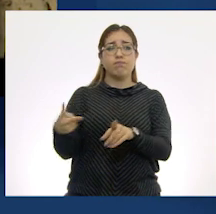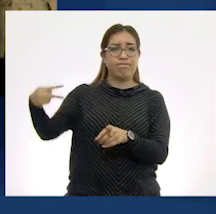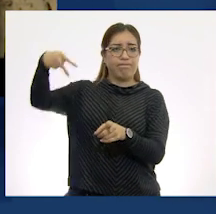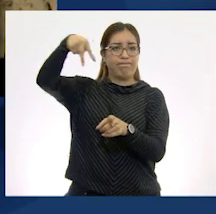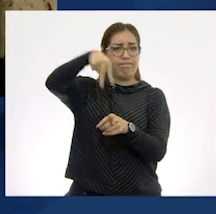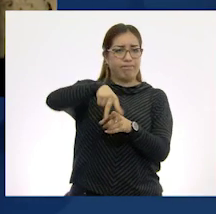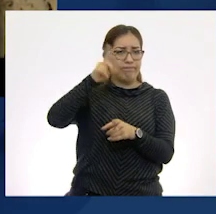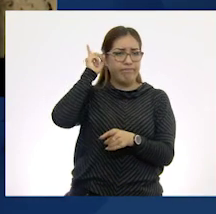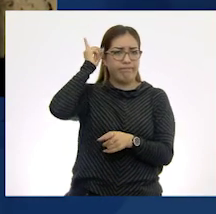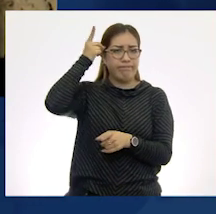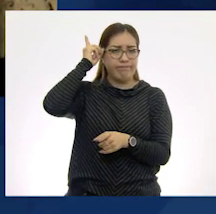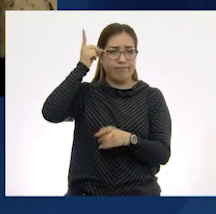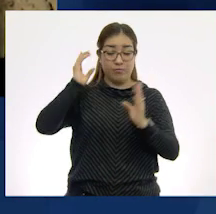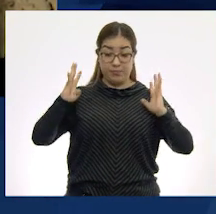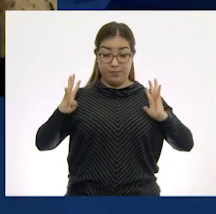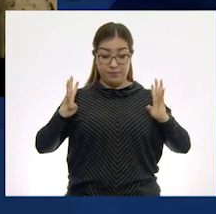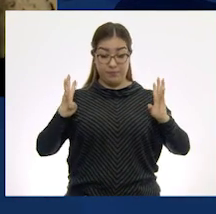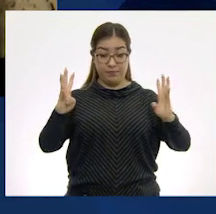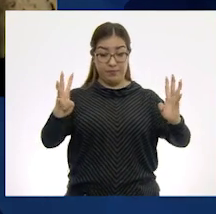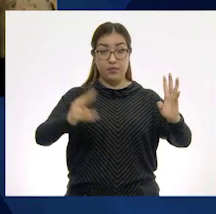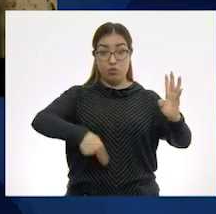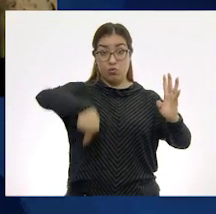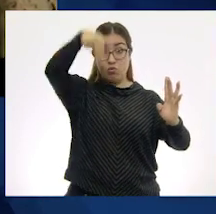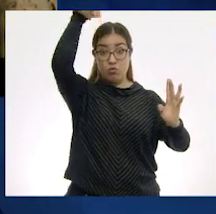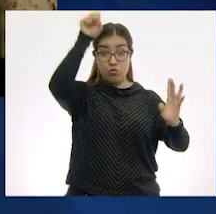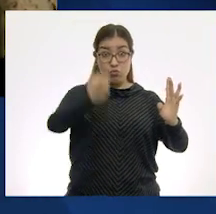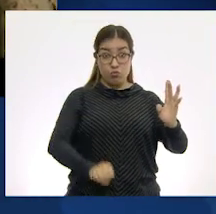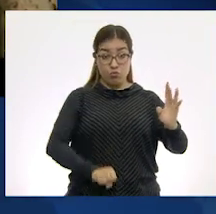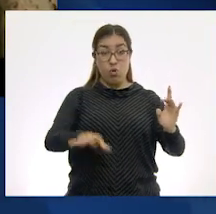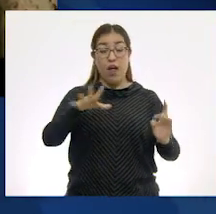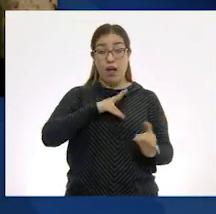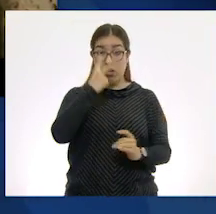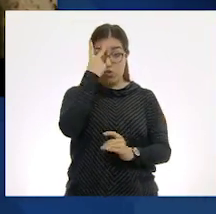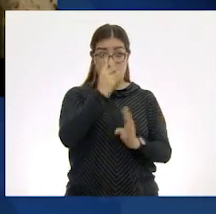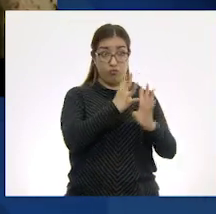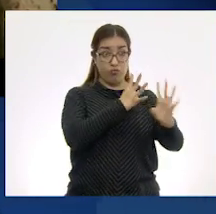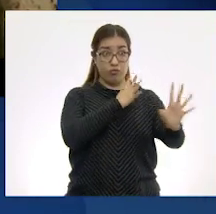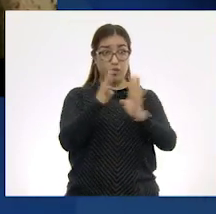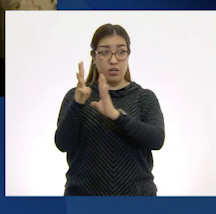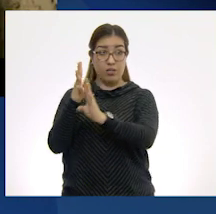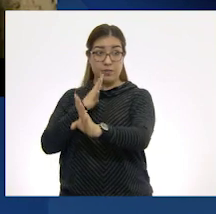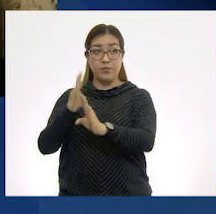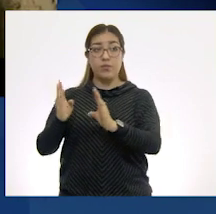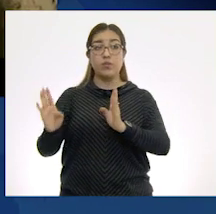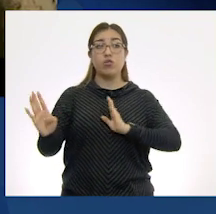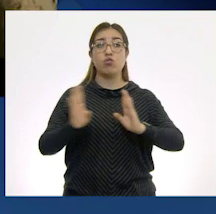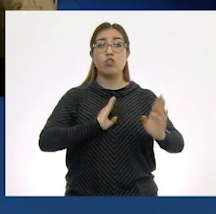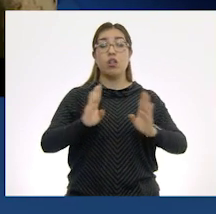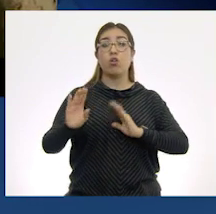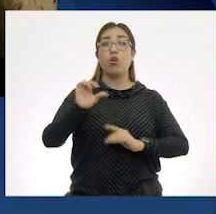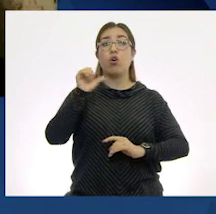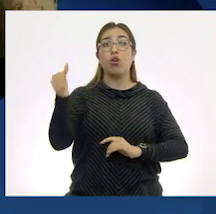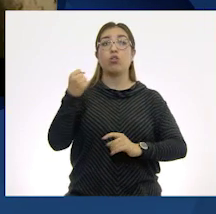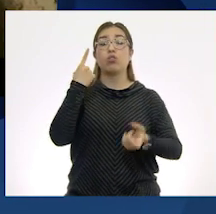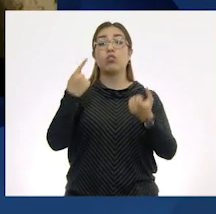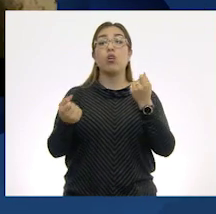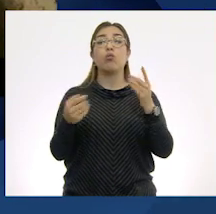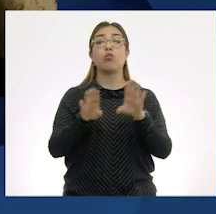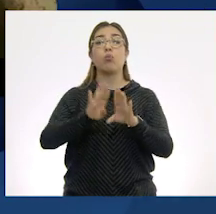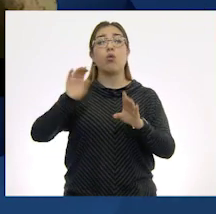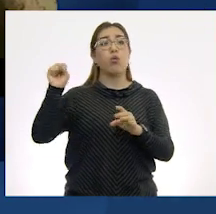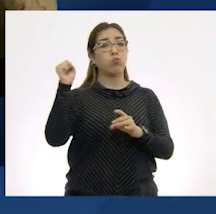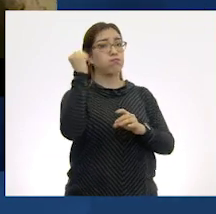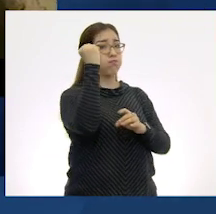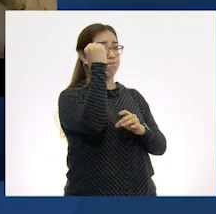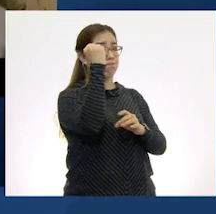偷袭，你看，在南边和北边各有1排是面外站的。敌人从其他方向来偷袭，这些人会发现